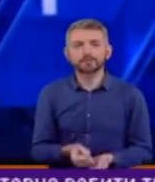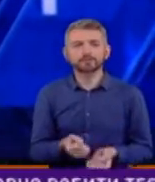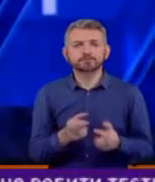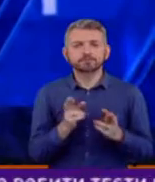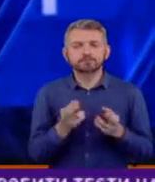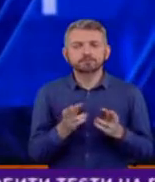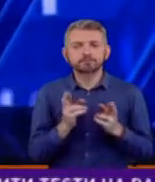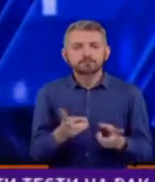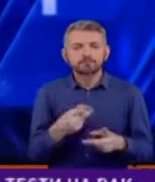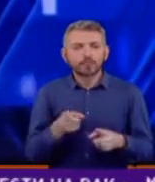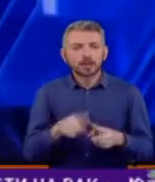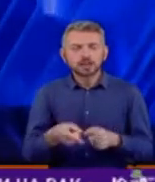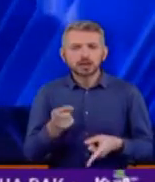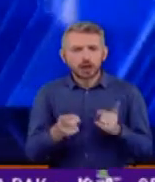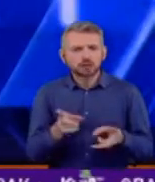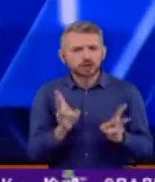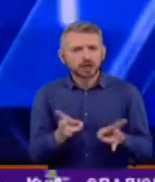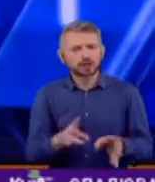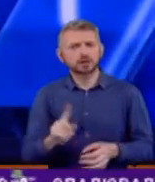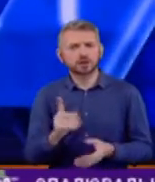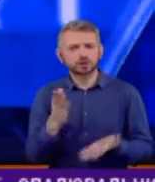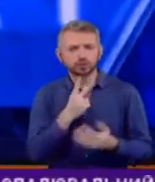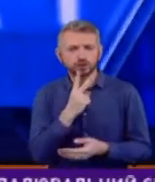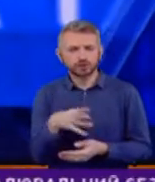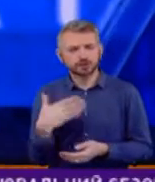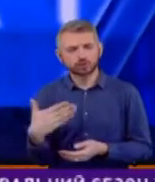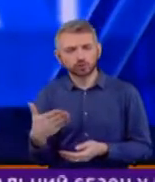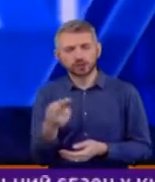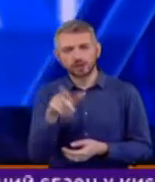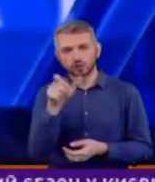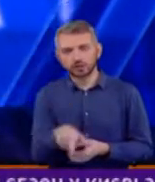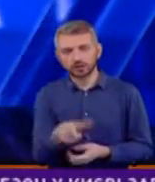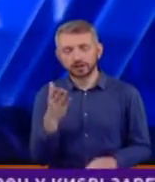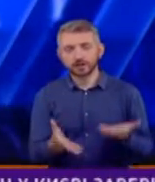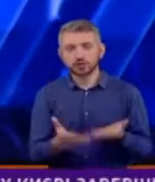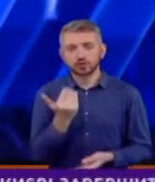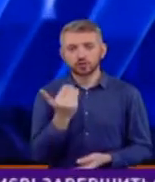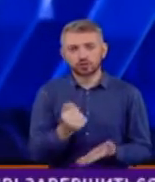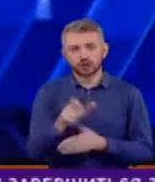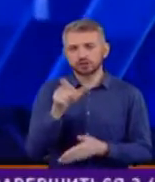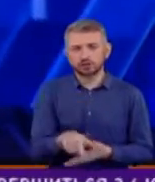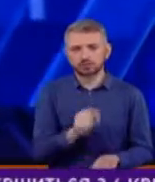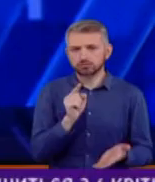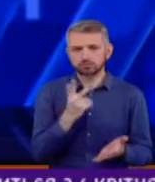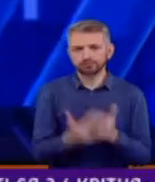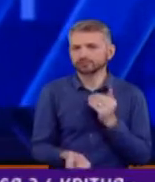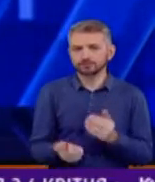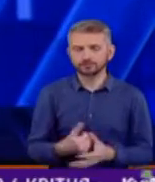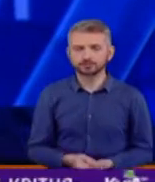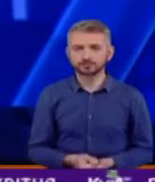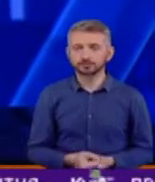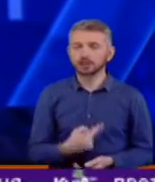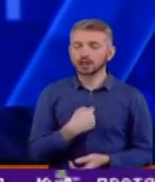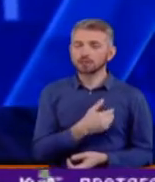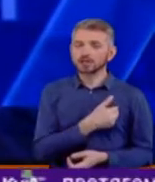наскільки це реально трагедія, якщо подивитися зі сторони для людини, якщо його кандидат не пройшов? Я